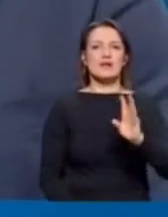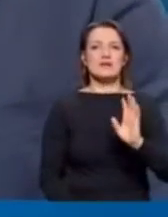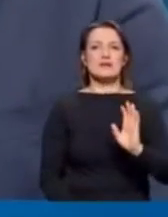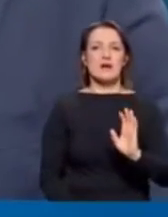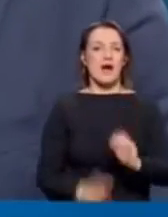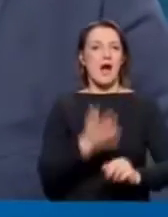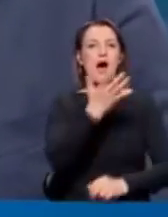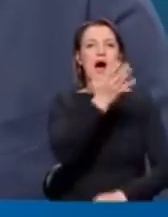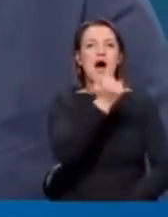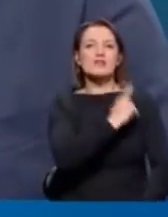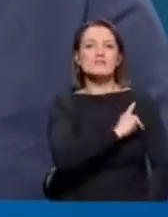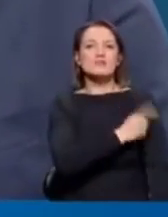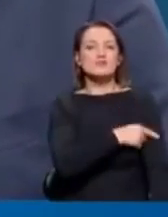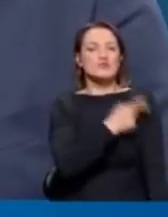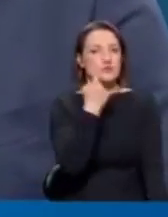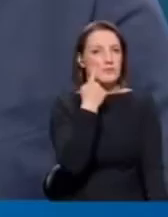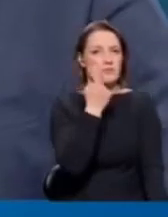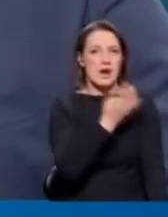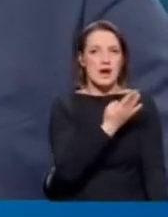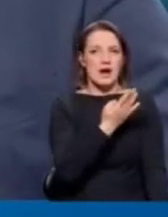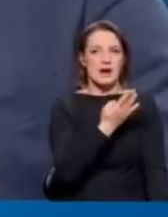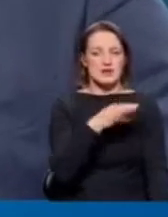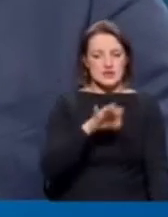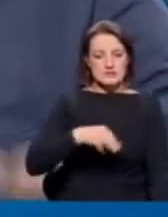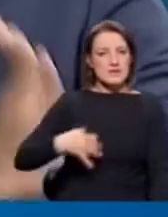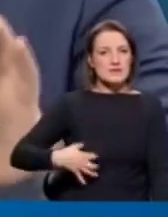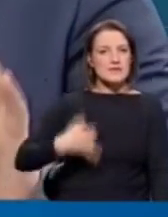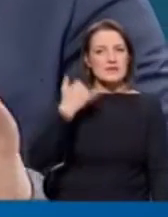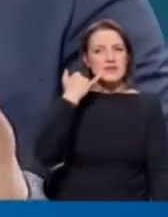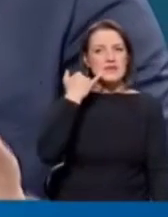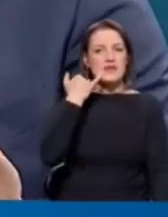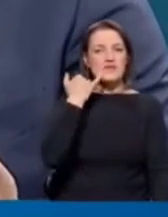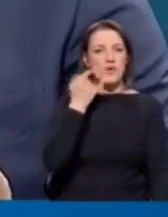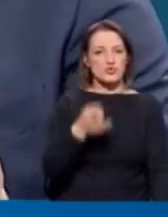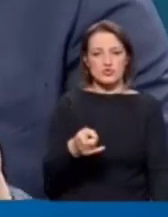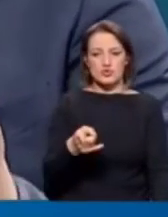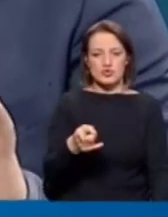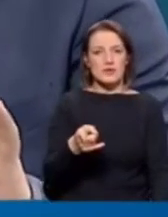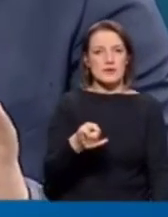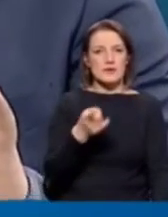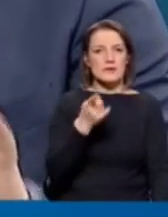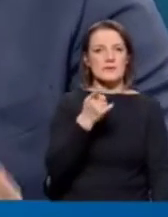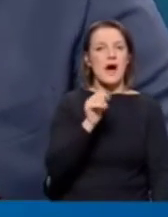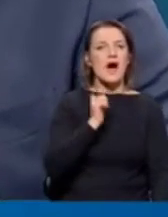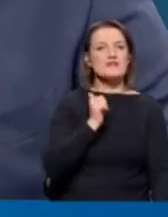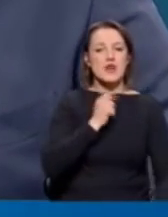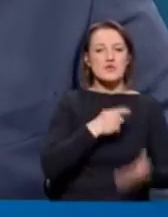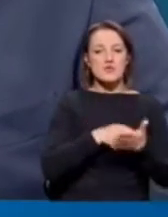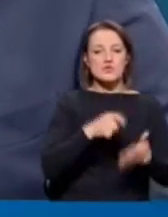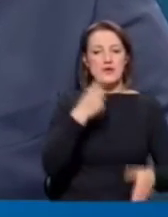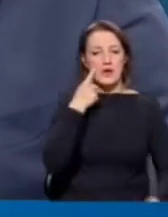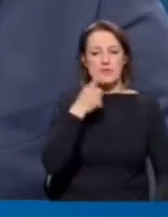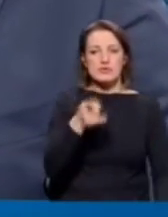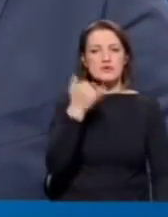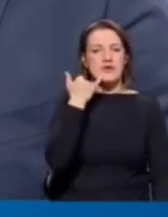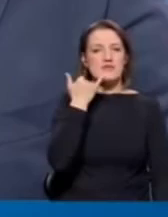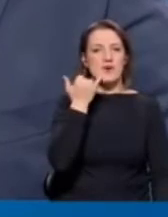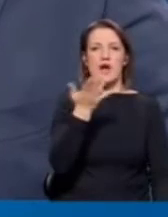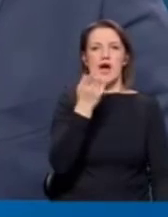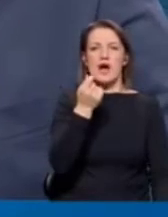Neyse alım gücüne bakacağız Evet yani şu telefonu bir asgari ücretli kaç maaşı da alabilir